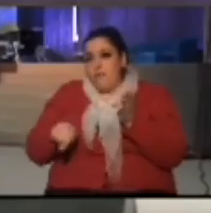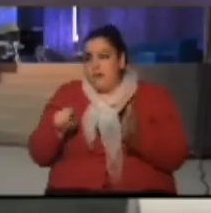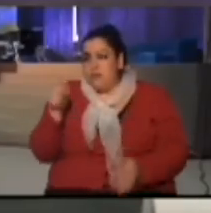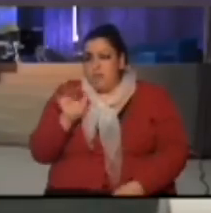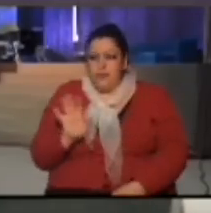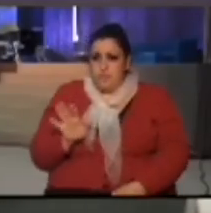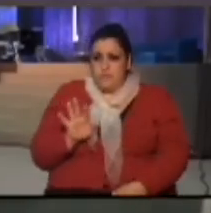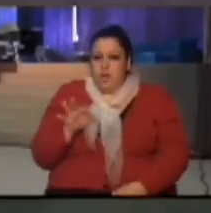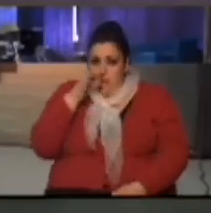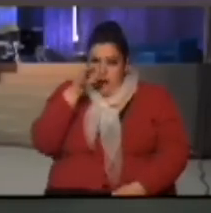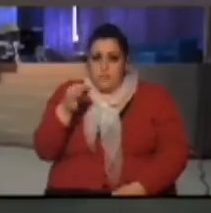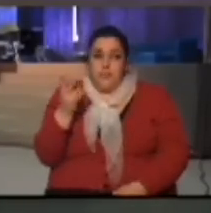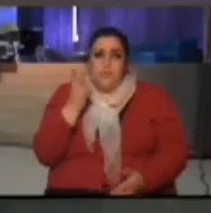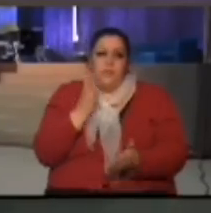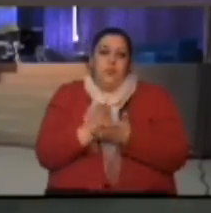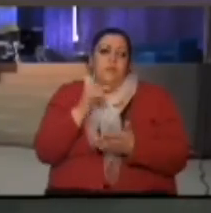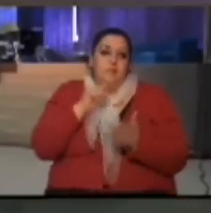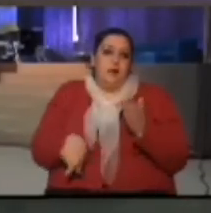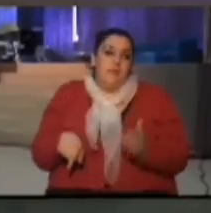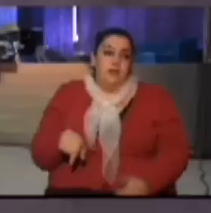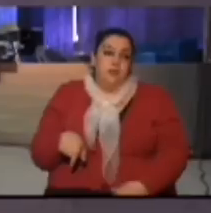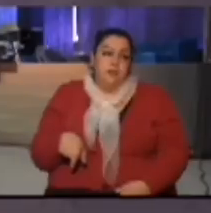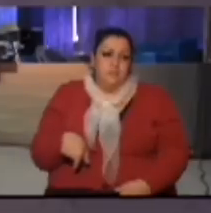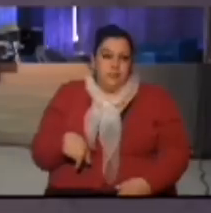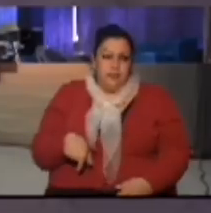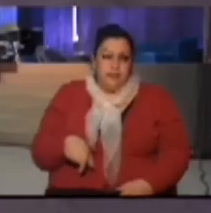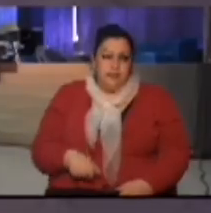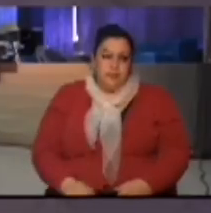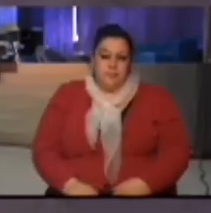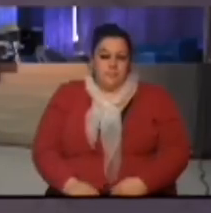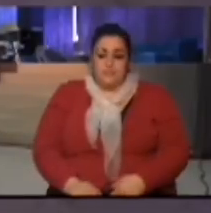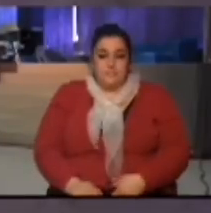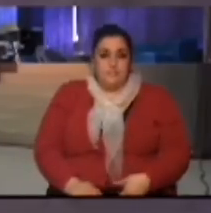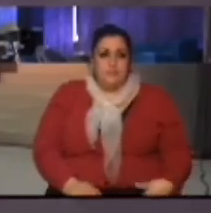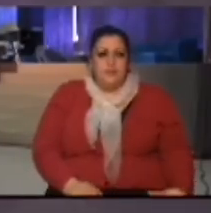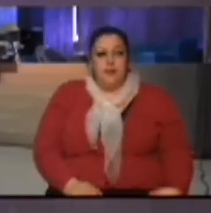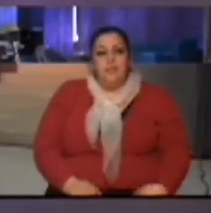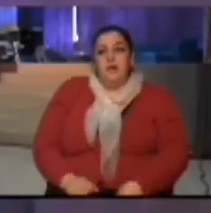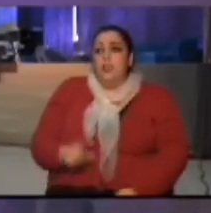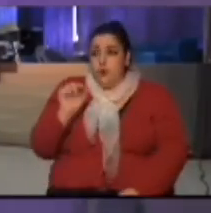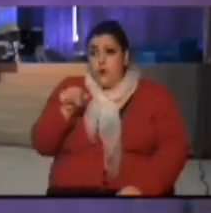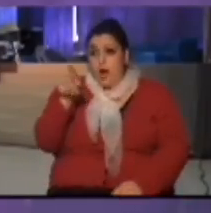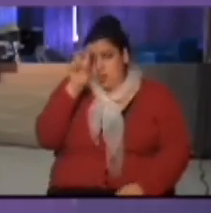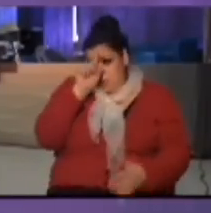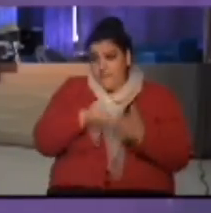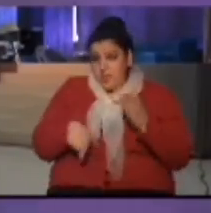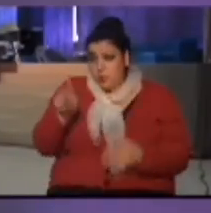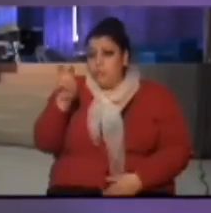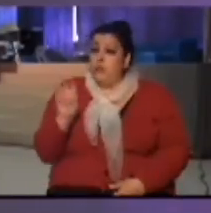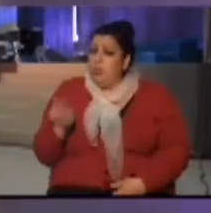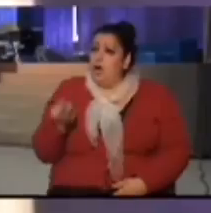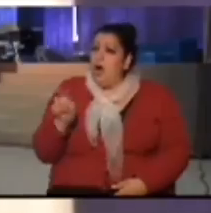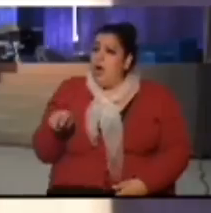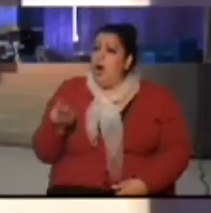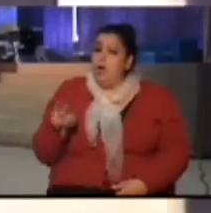եղիր անհավատ։ Այնքան ուժեղ խոսք է սա։ Ուժեղ է, գիտես, դու կարաս լինես հավատացյալ, դու կարաս